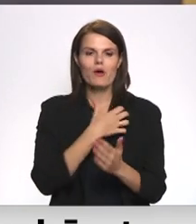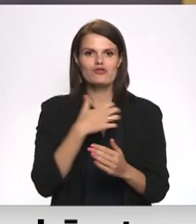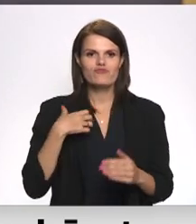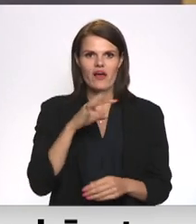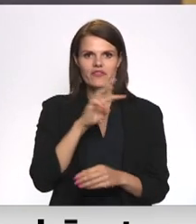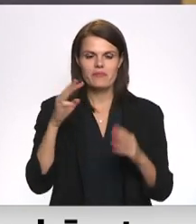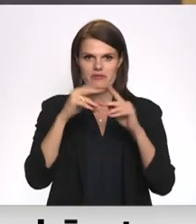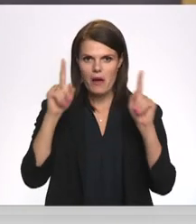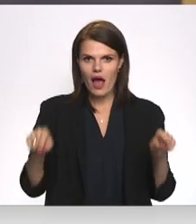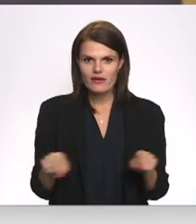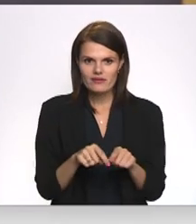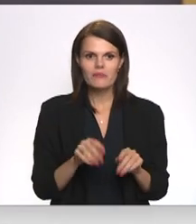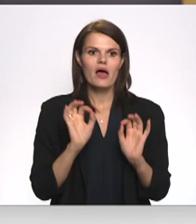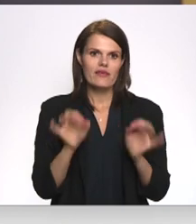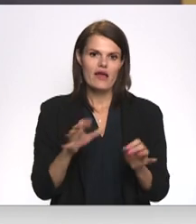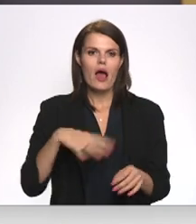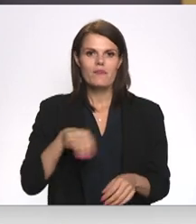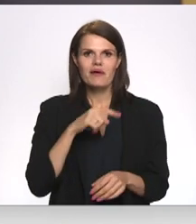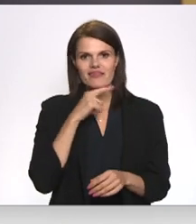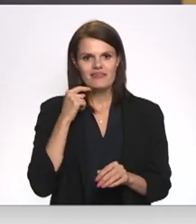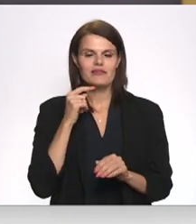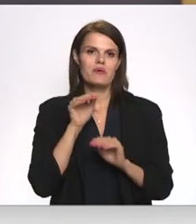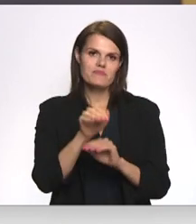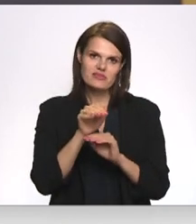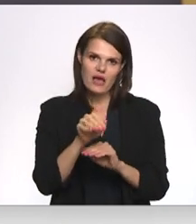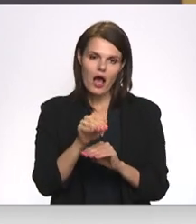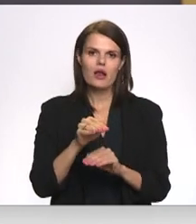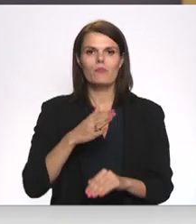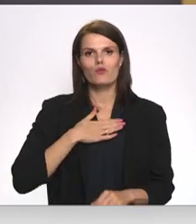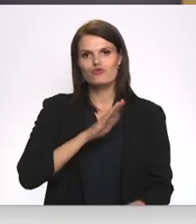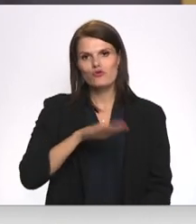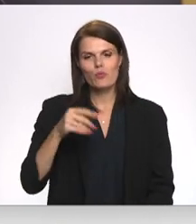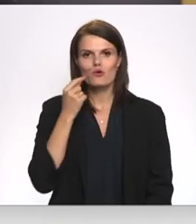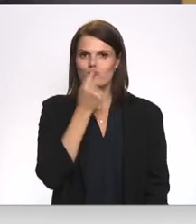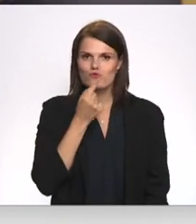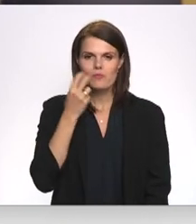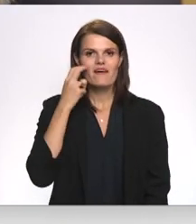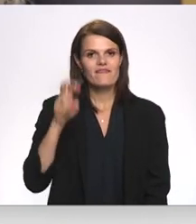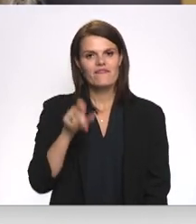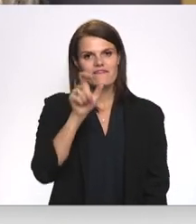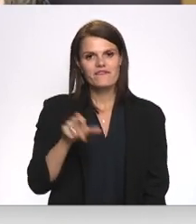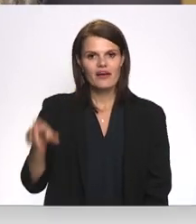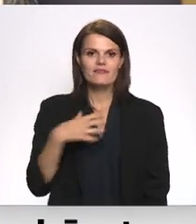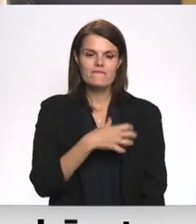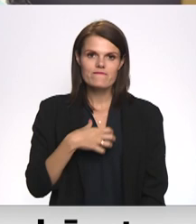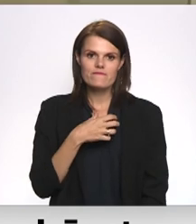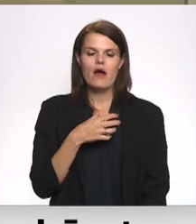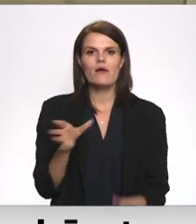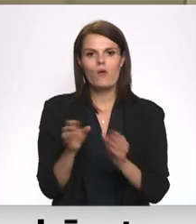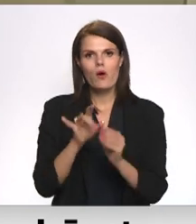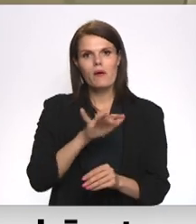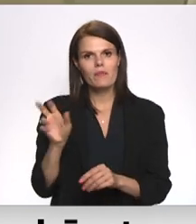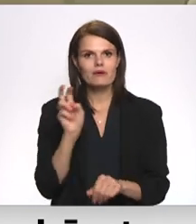gribam saglabāt mūsu bērniem zobiņus, tad vecākiem nepieciešama atnāc ar bērniem uz